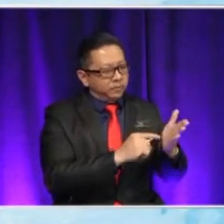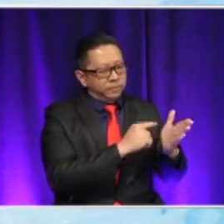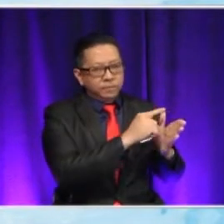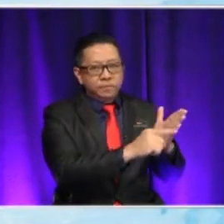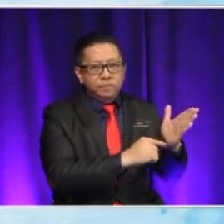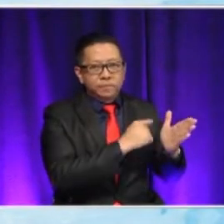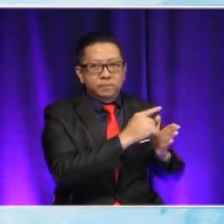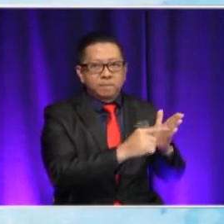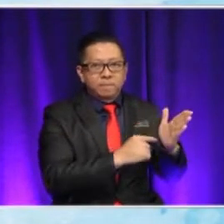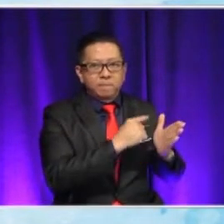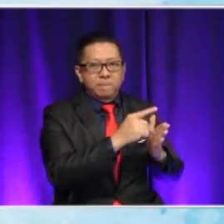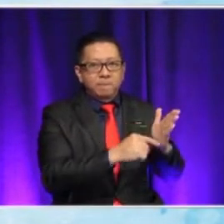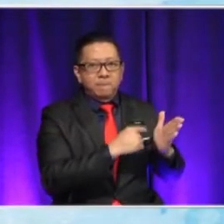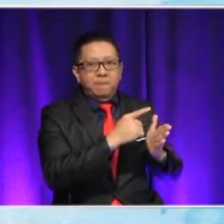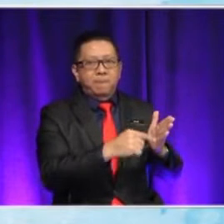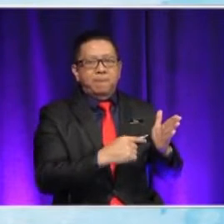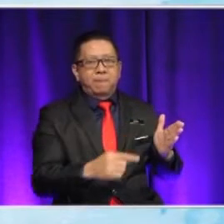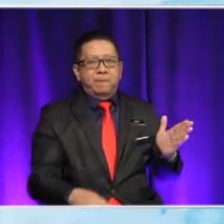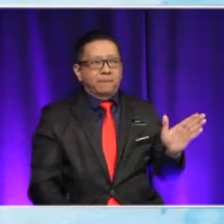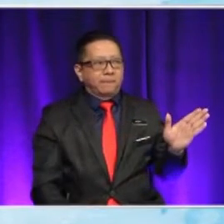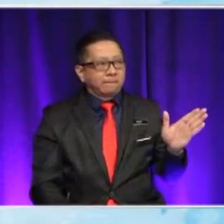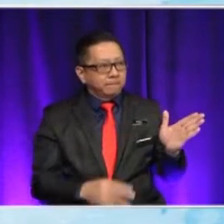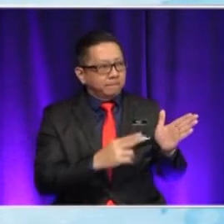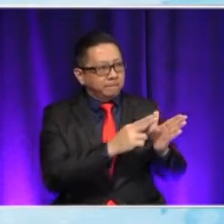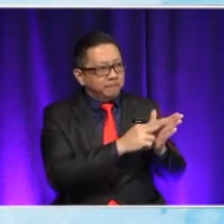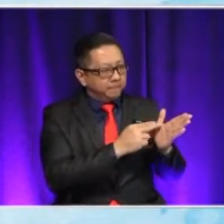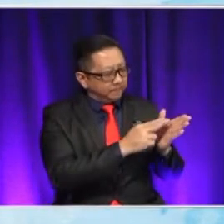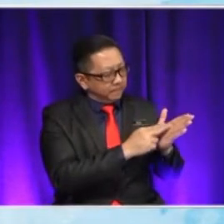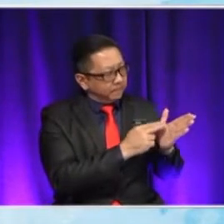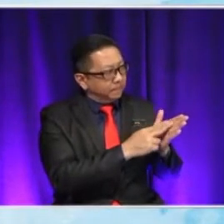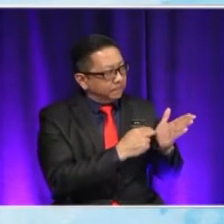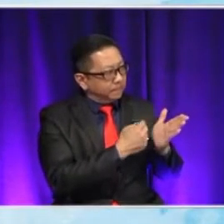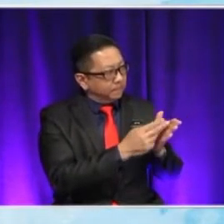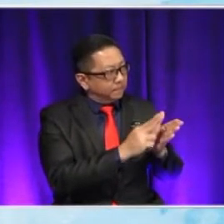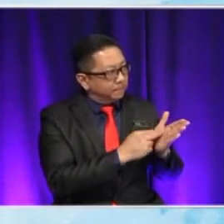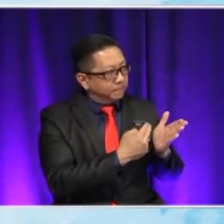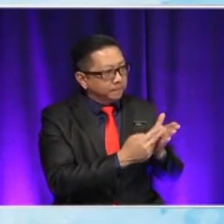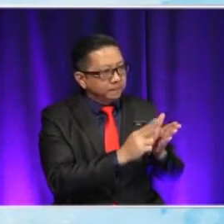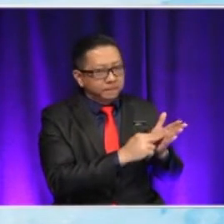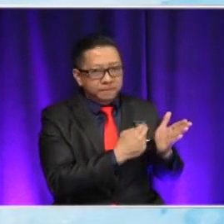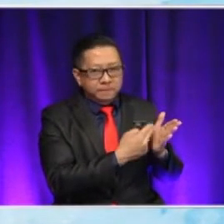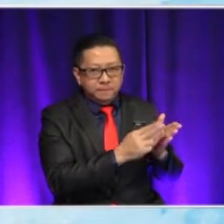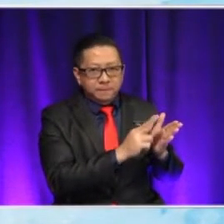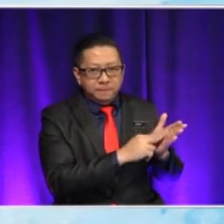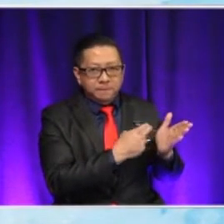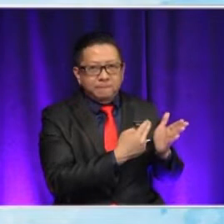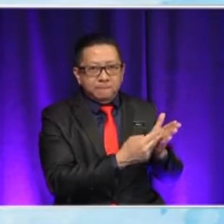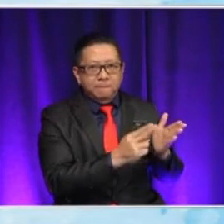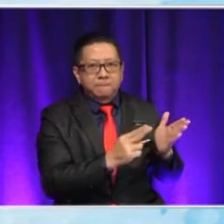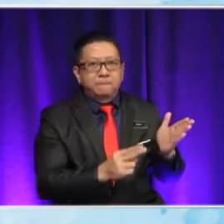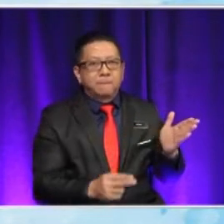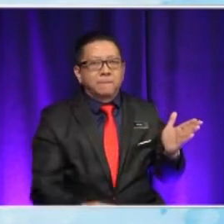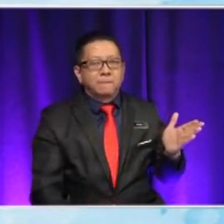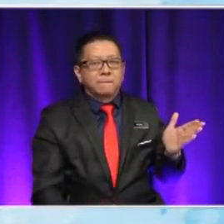hingga bersih sepertinya optimasi Ella jadi uh pakailah sebale titik ini bijak juga menggunakannya Charles